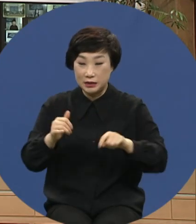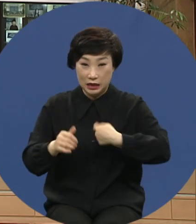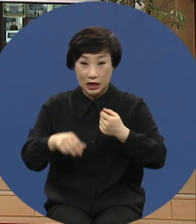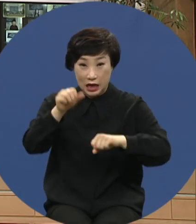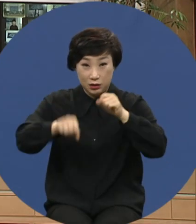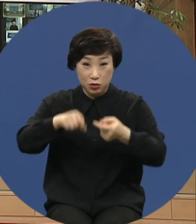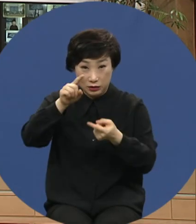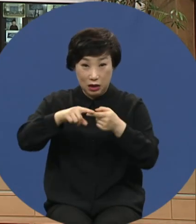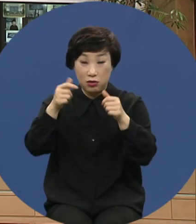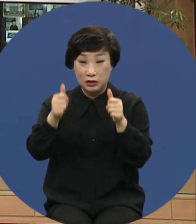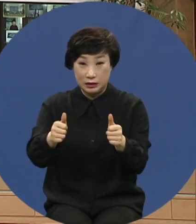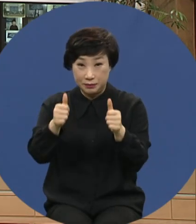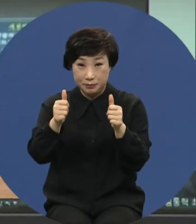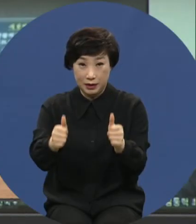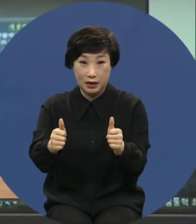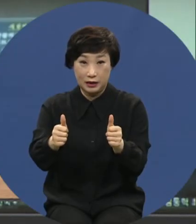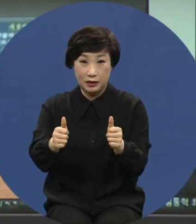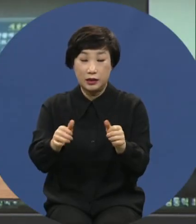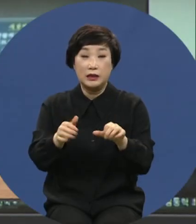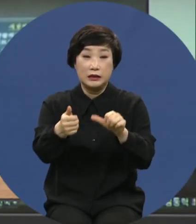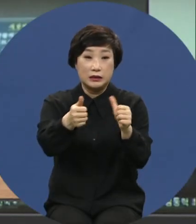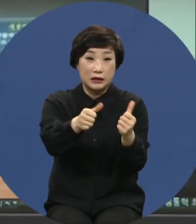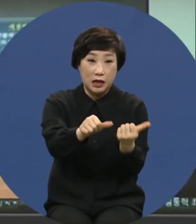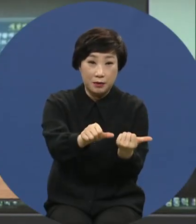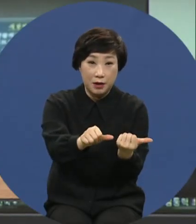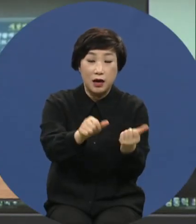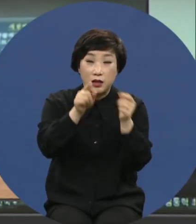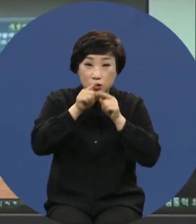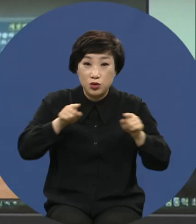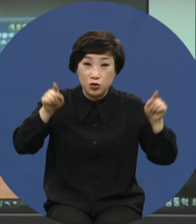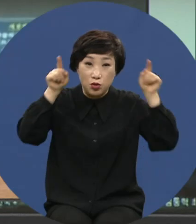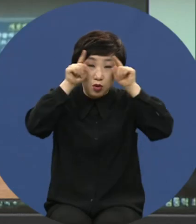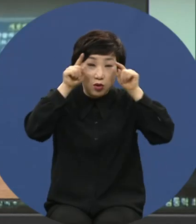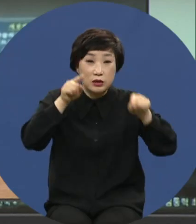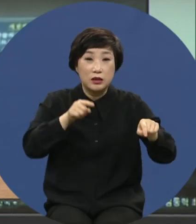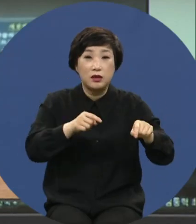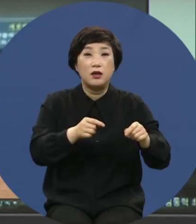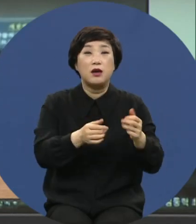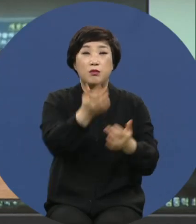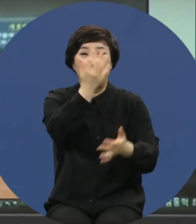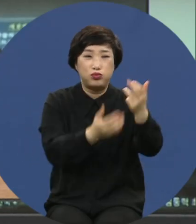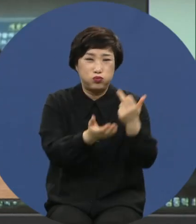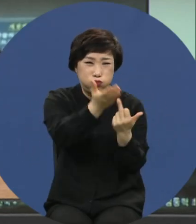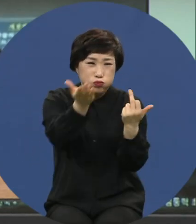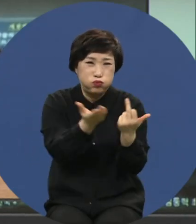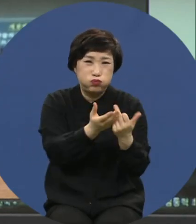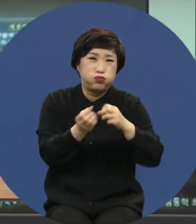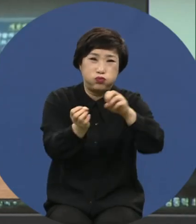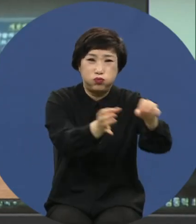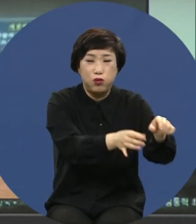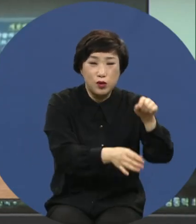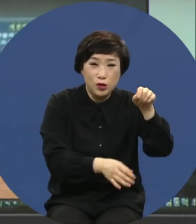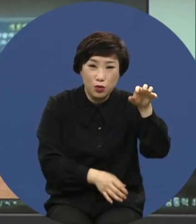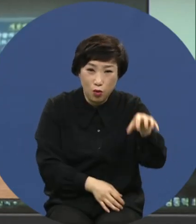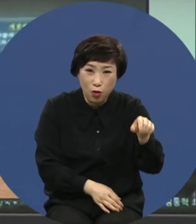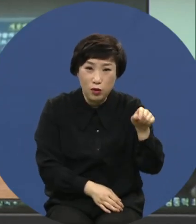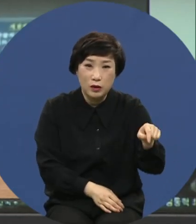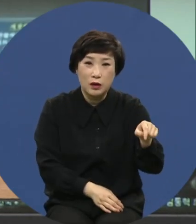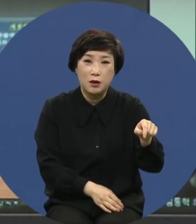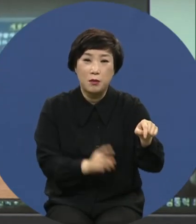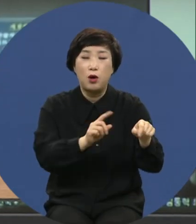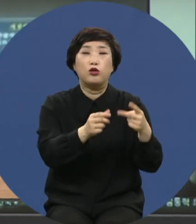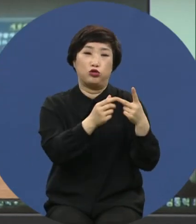행위대로 심판을 받고 사망과 음부도 불못에 던지우니